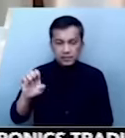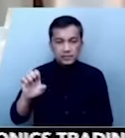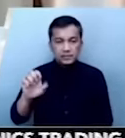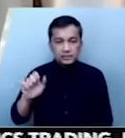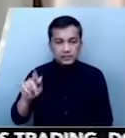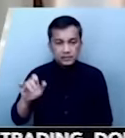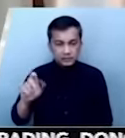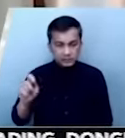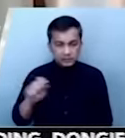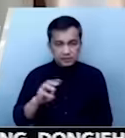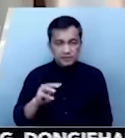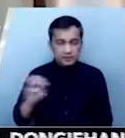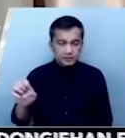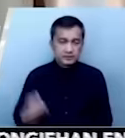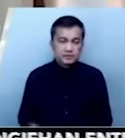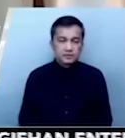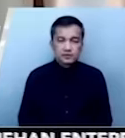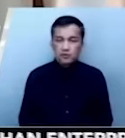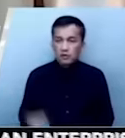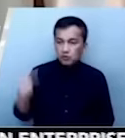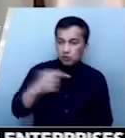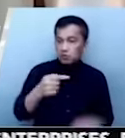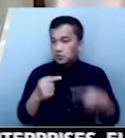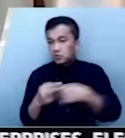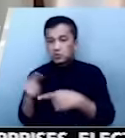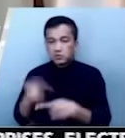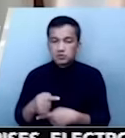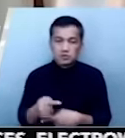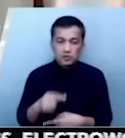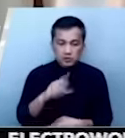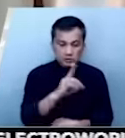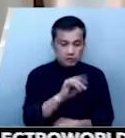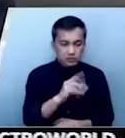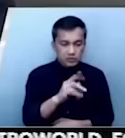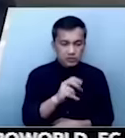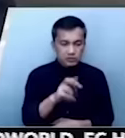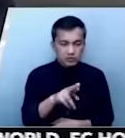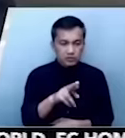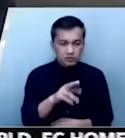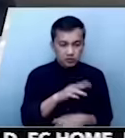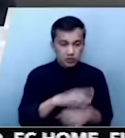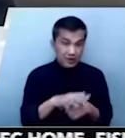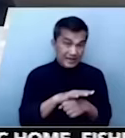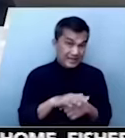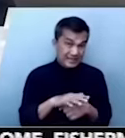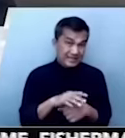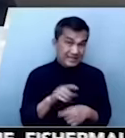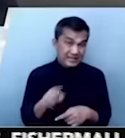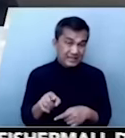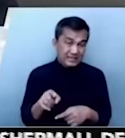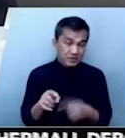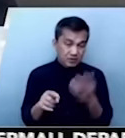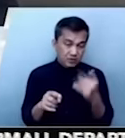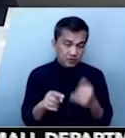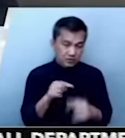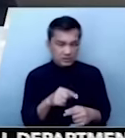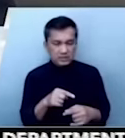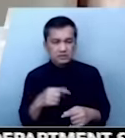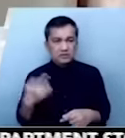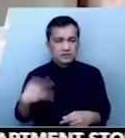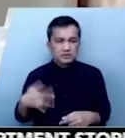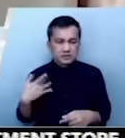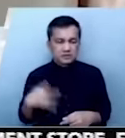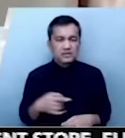their deconsolidator. The deconsolidator, by the way, is the local counterpart. Kaya natin nasabing parang modus na nung minsan ng